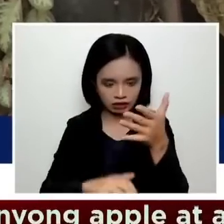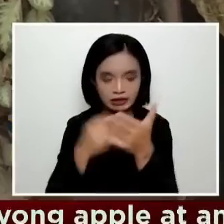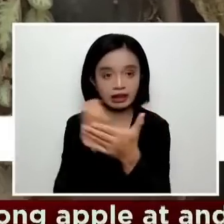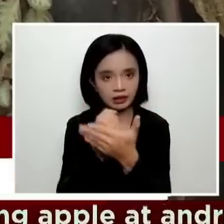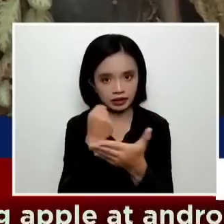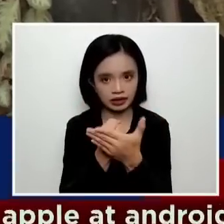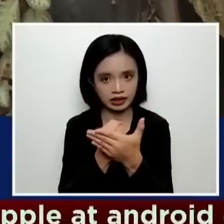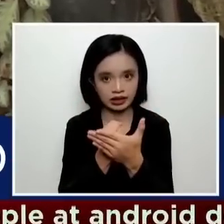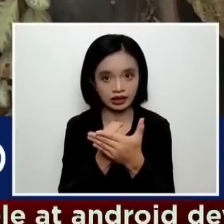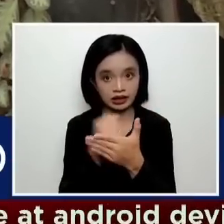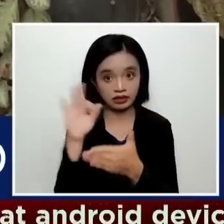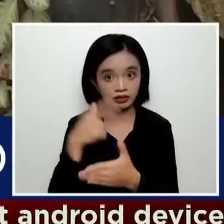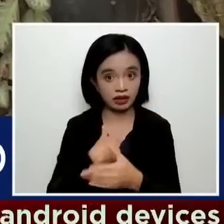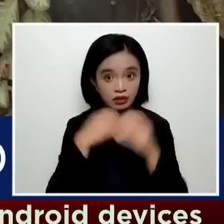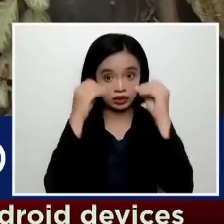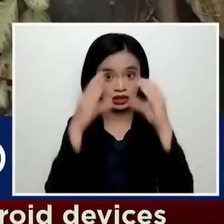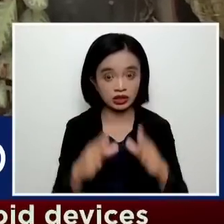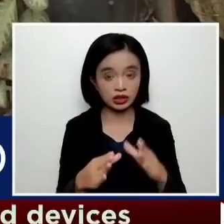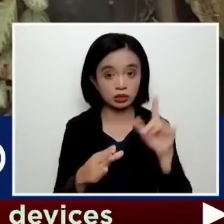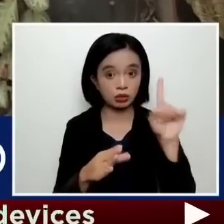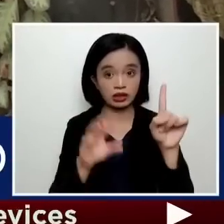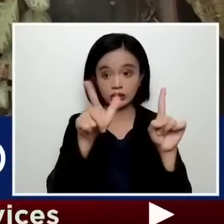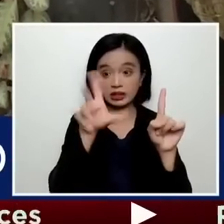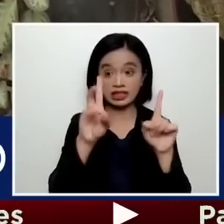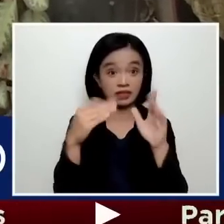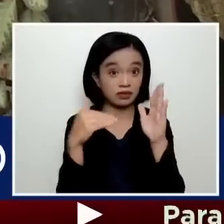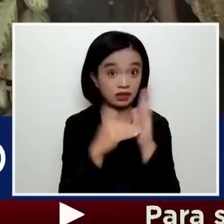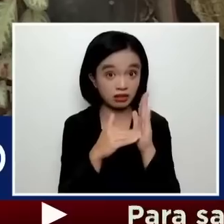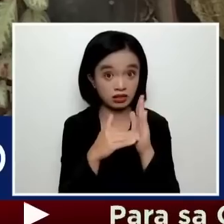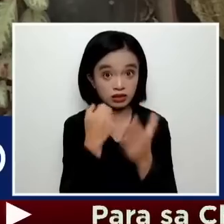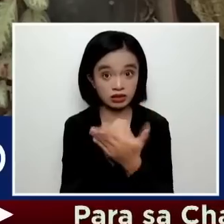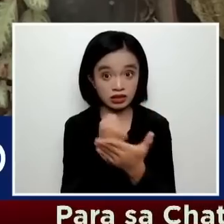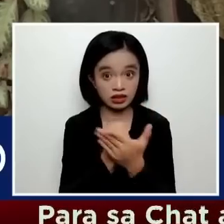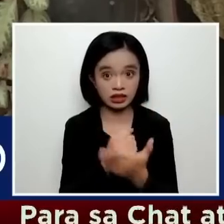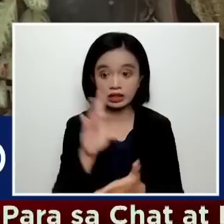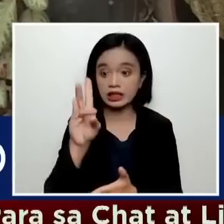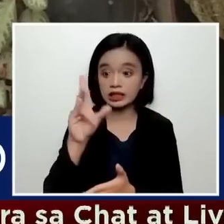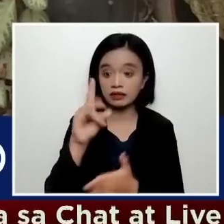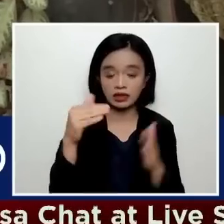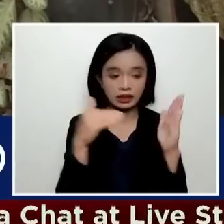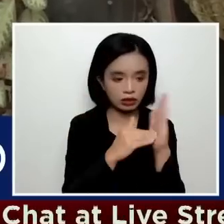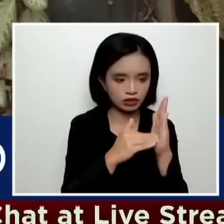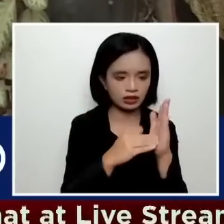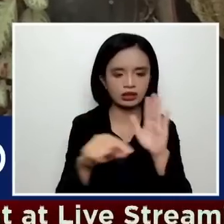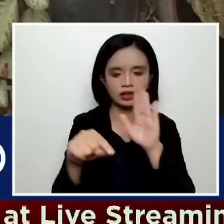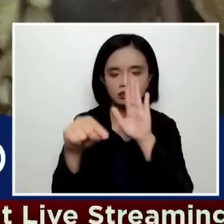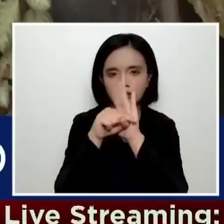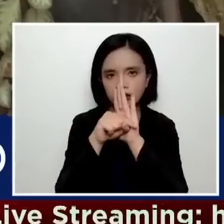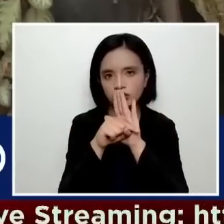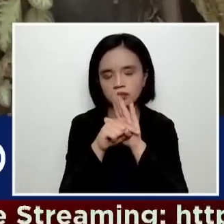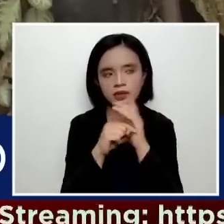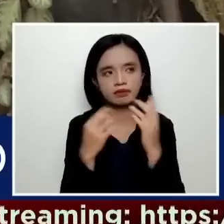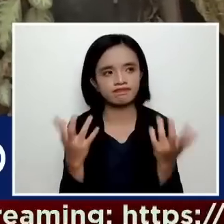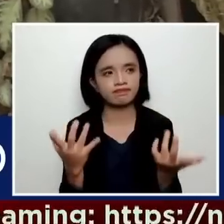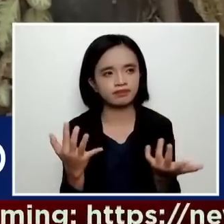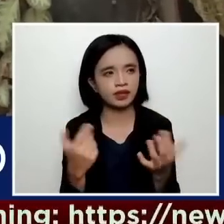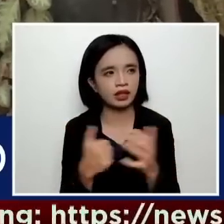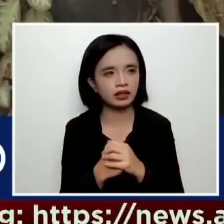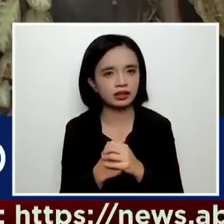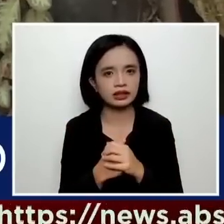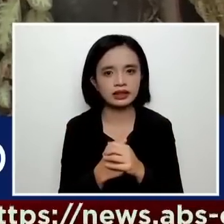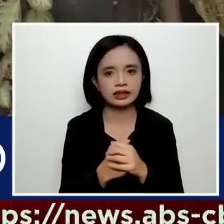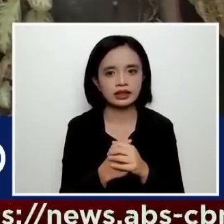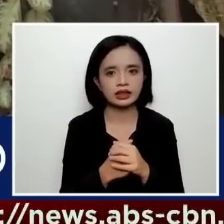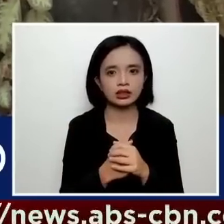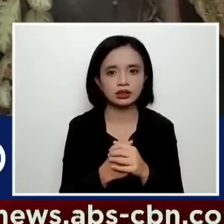ako bilang teacher 1, 27,000. So 17,000 minus pa yung mga yung mandated